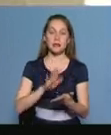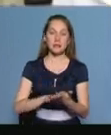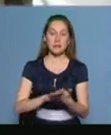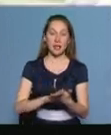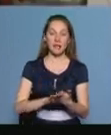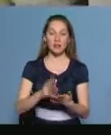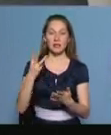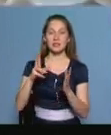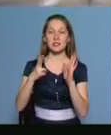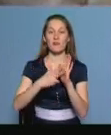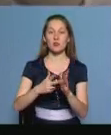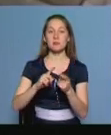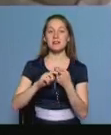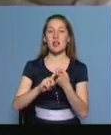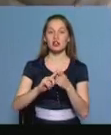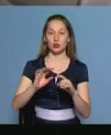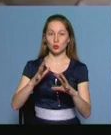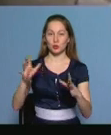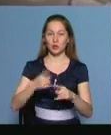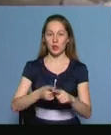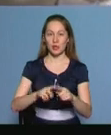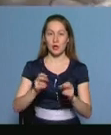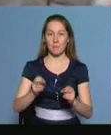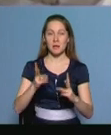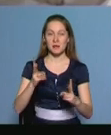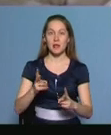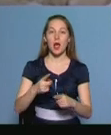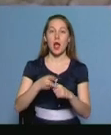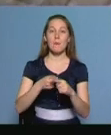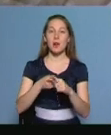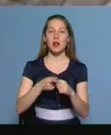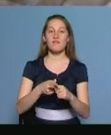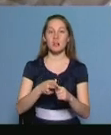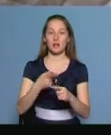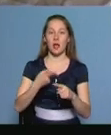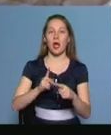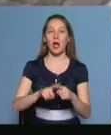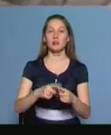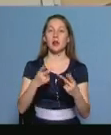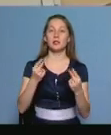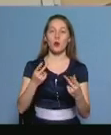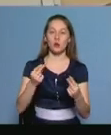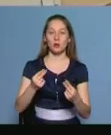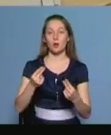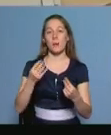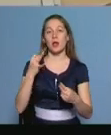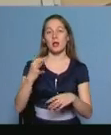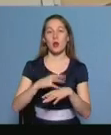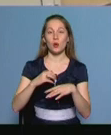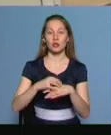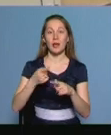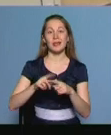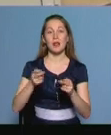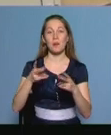38 случаев заражения животных этим опасным заболеванием. Половина инфицированных – собаки и кошки. Бешенство опасно и для человека, поэтому